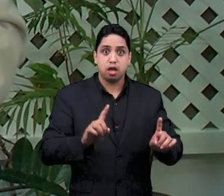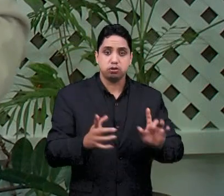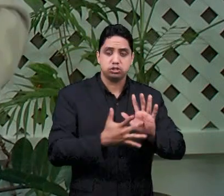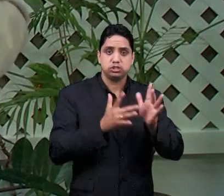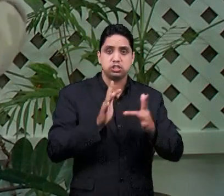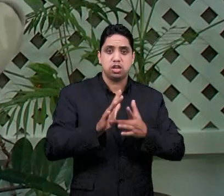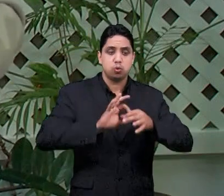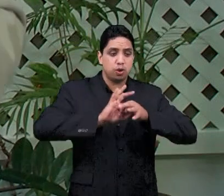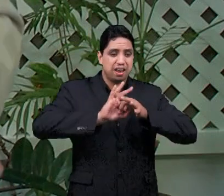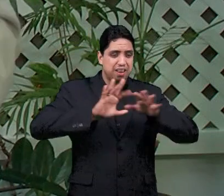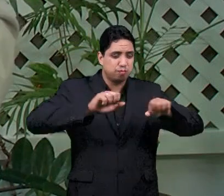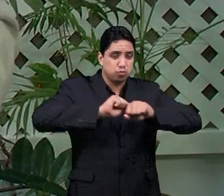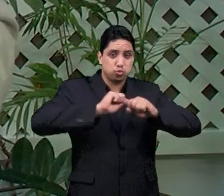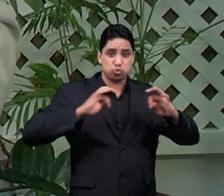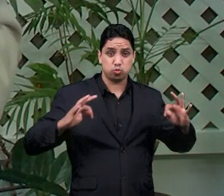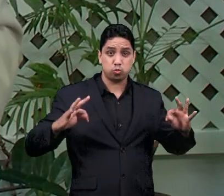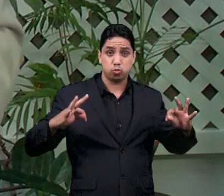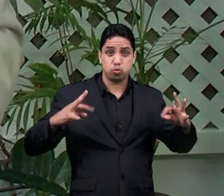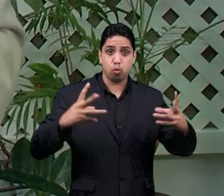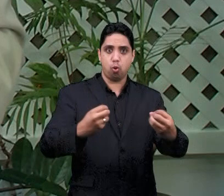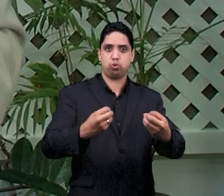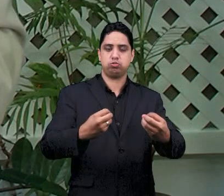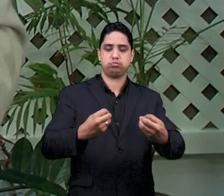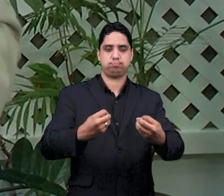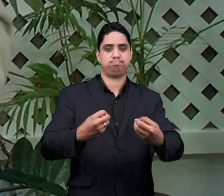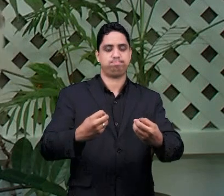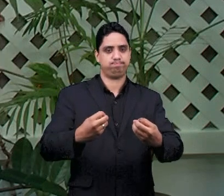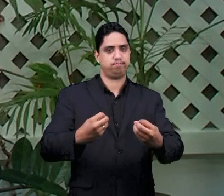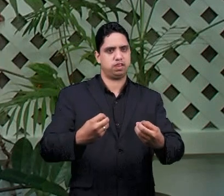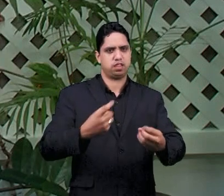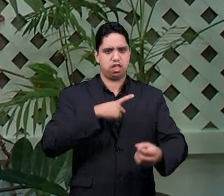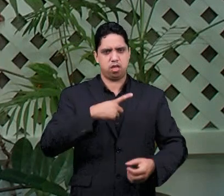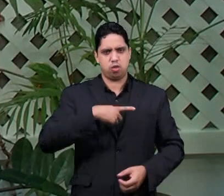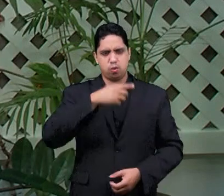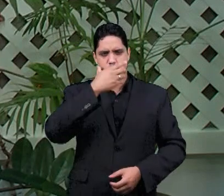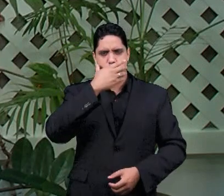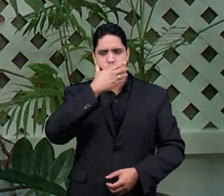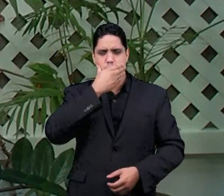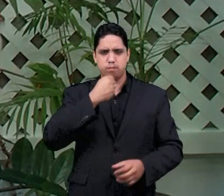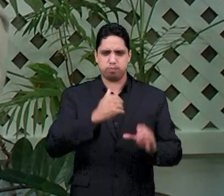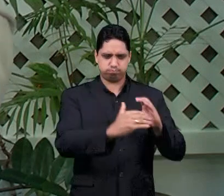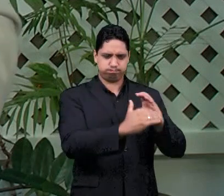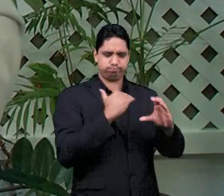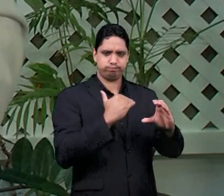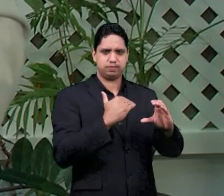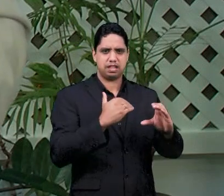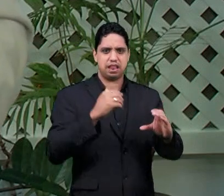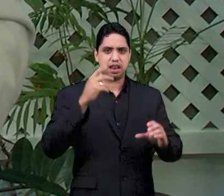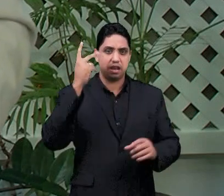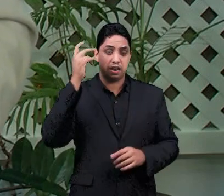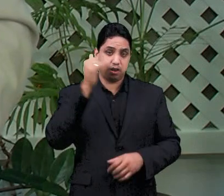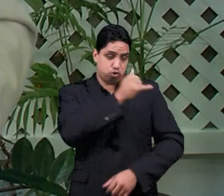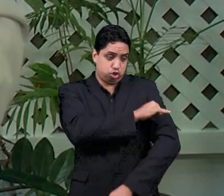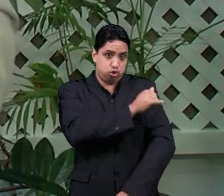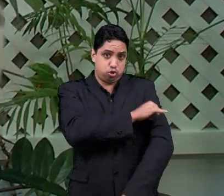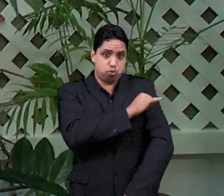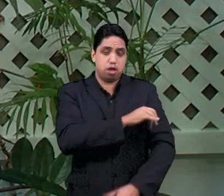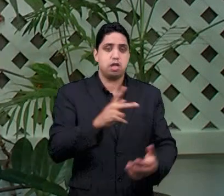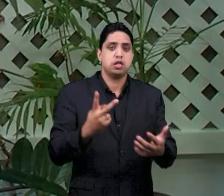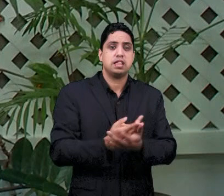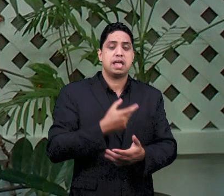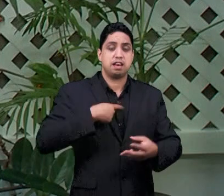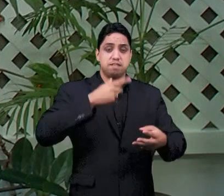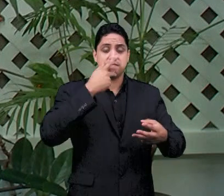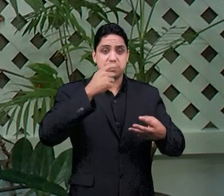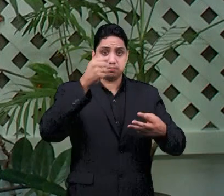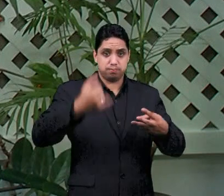quand le frère dit, le frère de Parc de Flamengo, il y met les trois éléments. D'abord, il y met